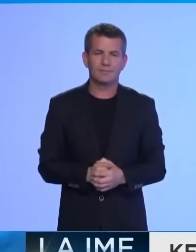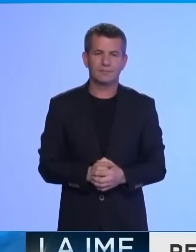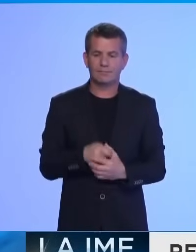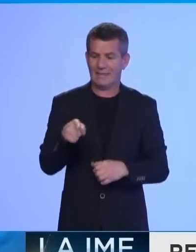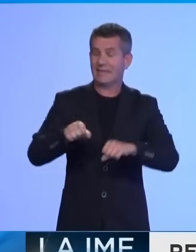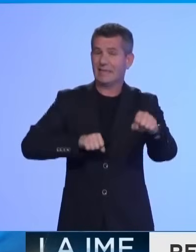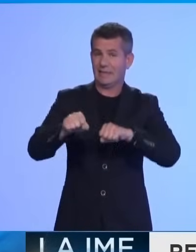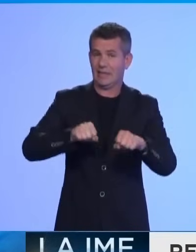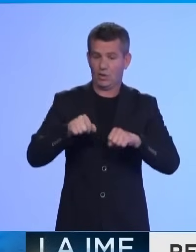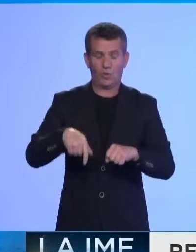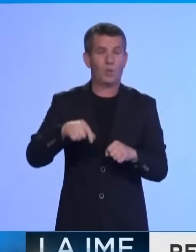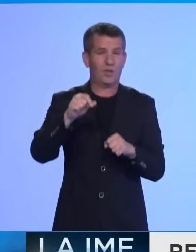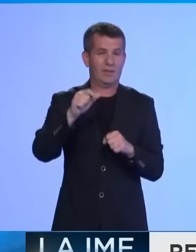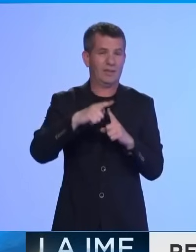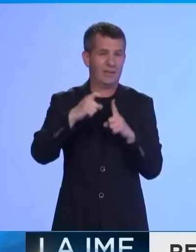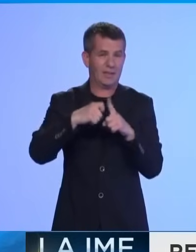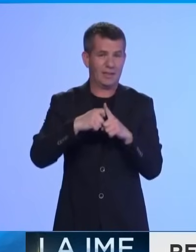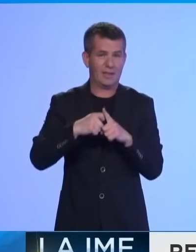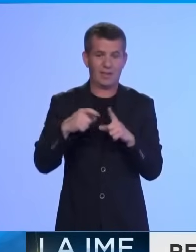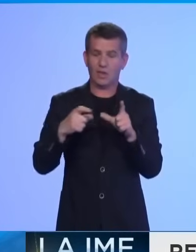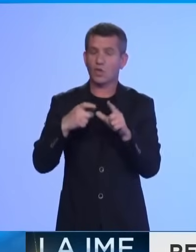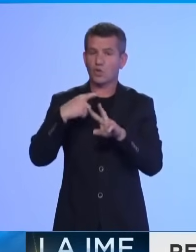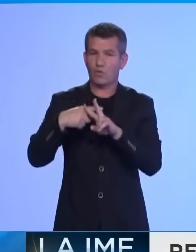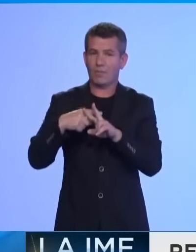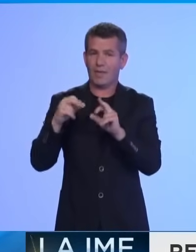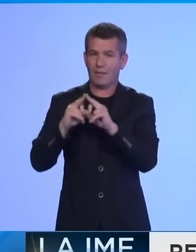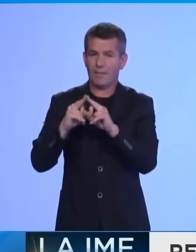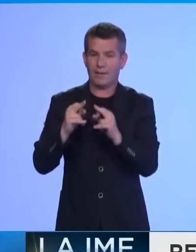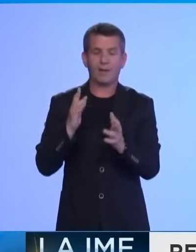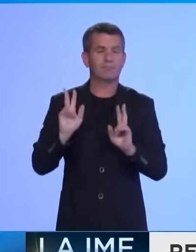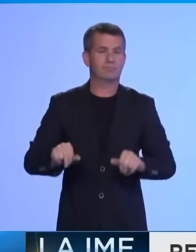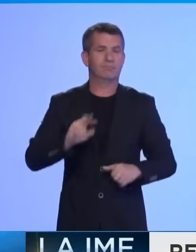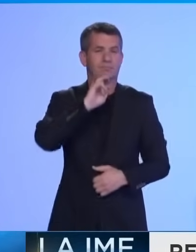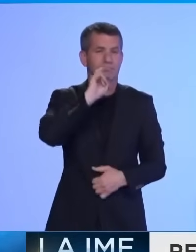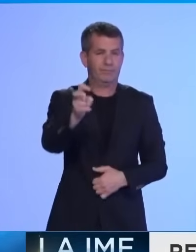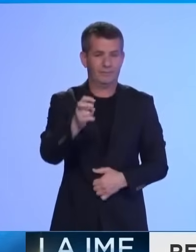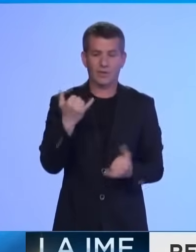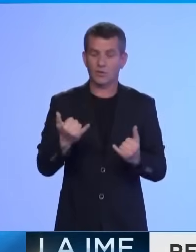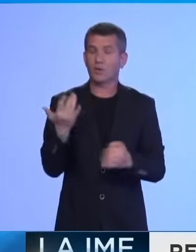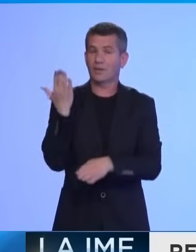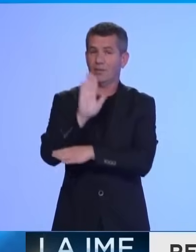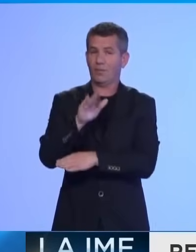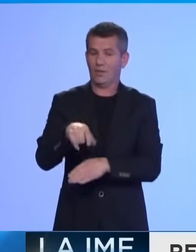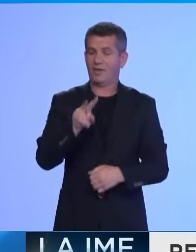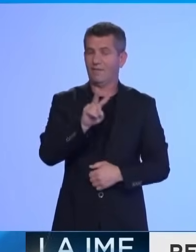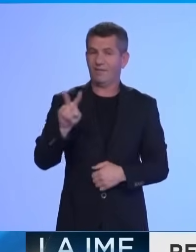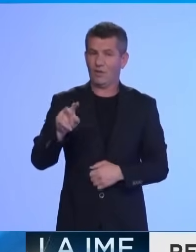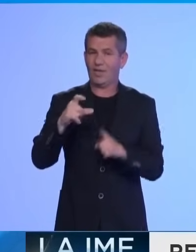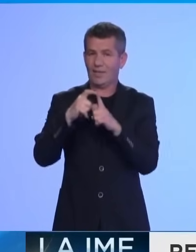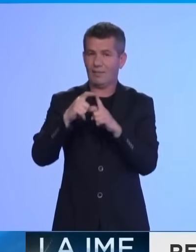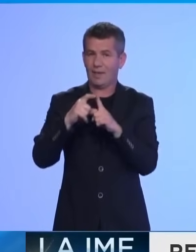Drejtori përgjithshëm i Radio Televizionit të Kosovës, Shkumbin Ahmet Gjekaj, ka reaguar ndajgjuës të deputetit Imal Basha, i cili e krasoj RTK-n me